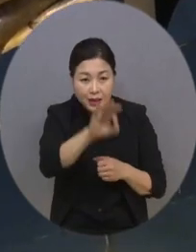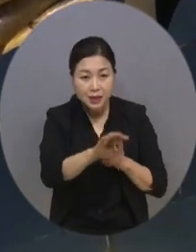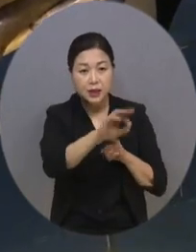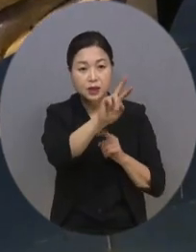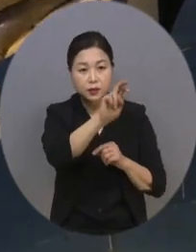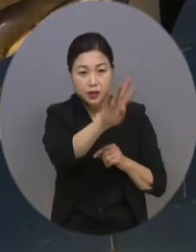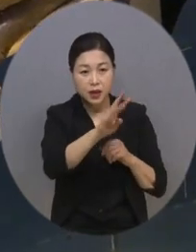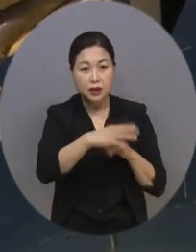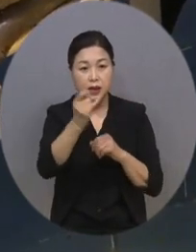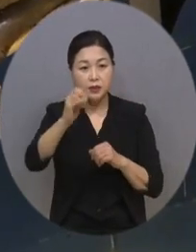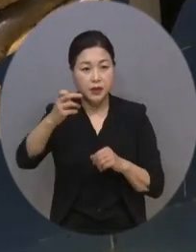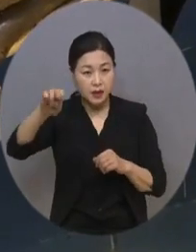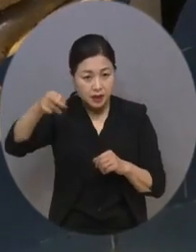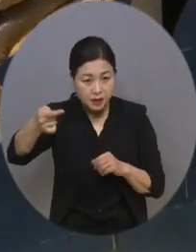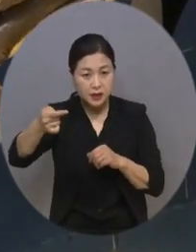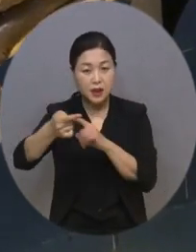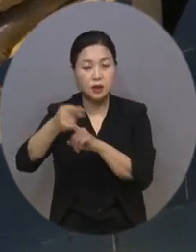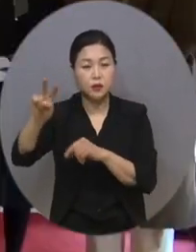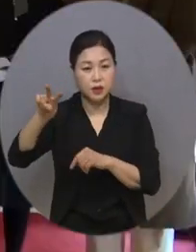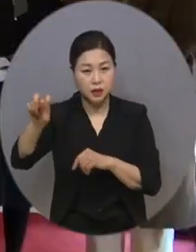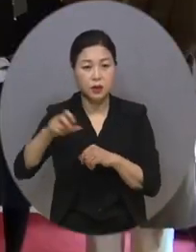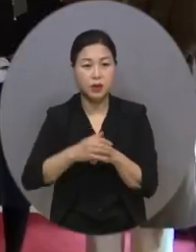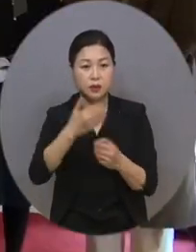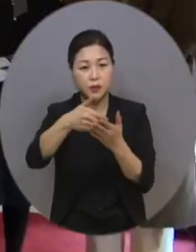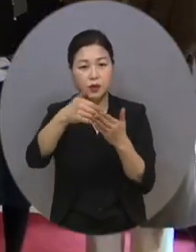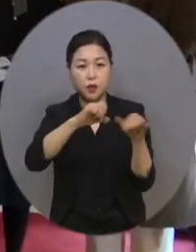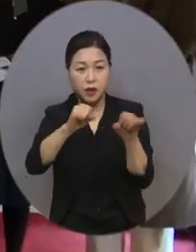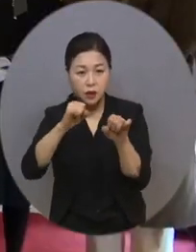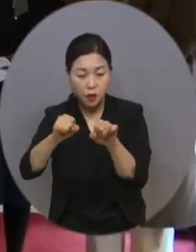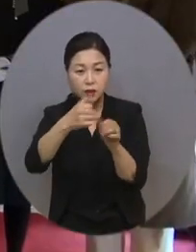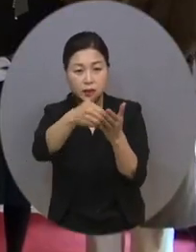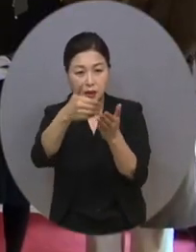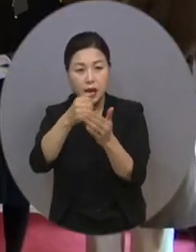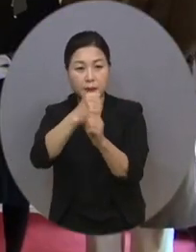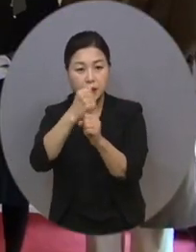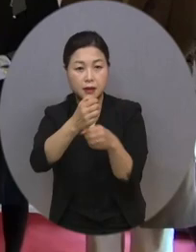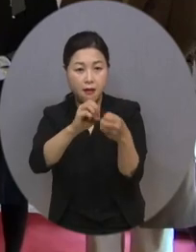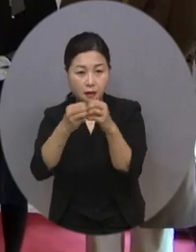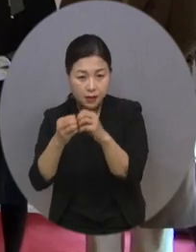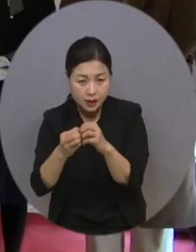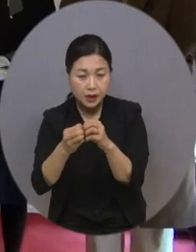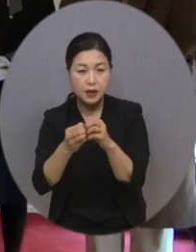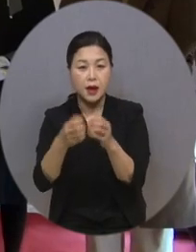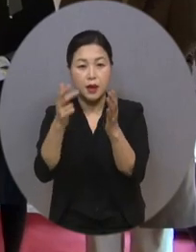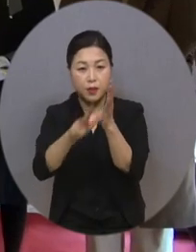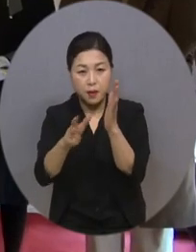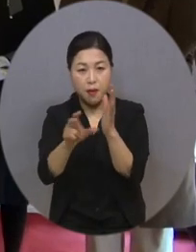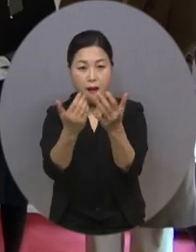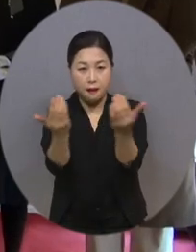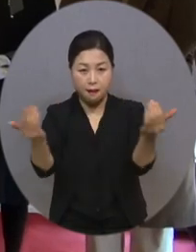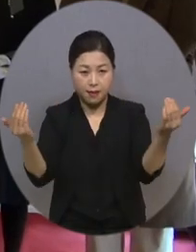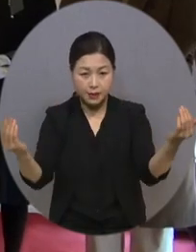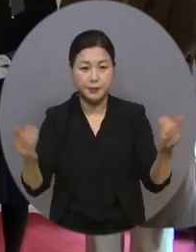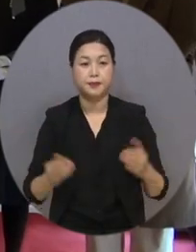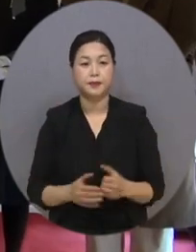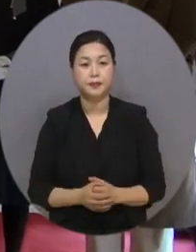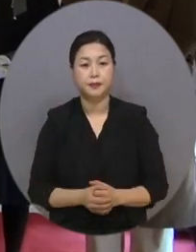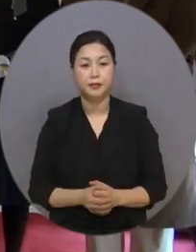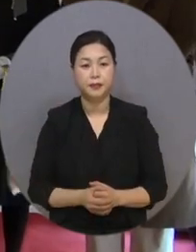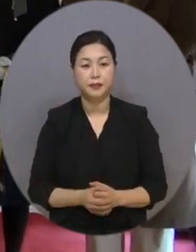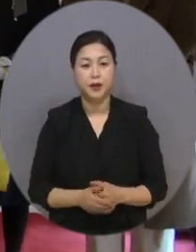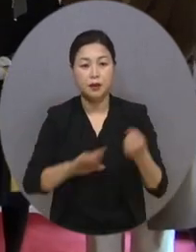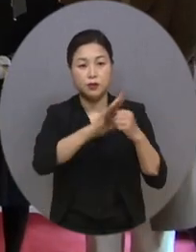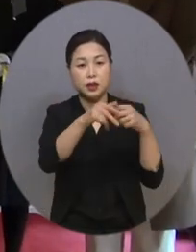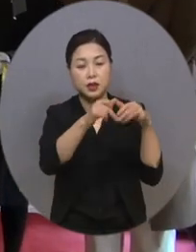냅킨아트 25작품 등 다양한 미술 활동 프로그램 그리기 및 만들기와 작품 전시회로 행사가 진행되었고